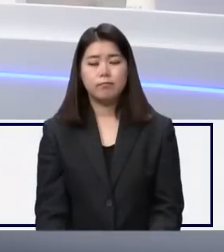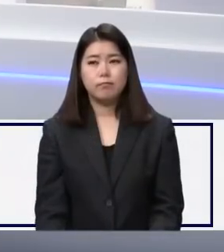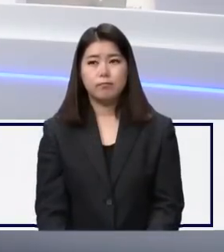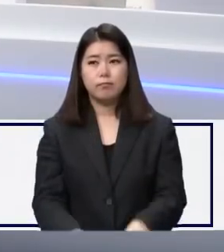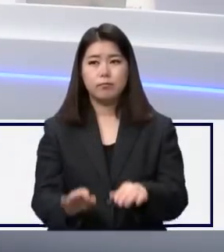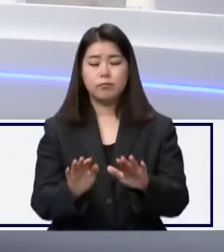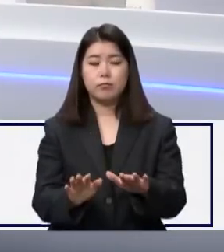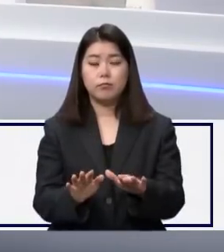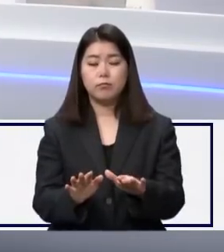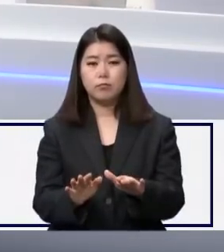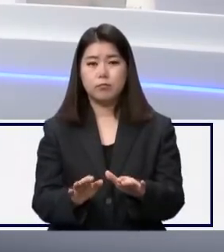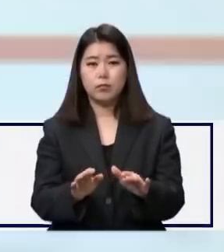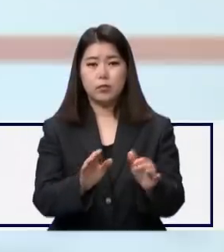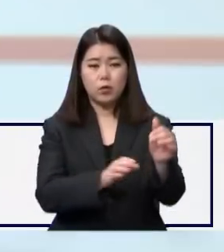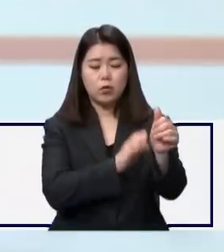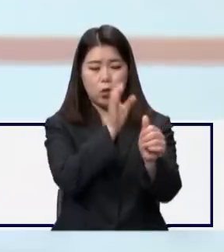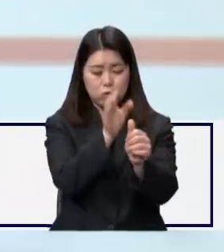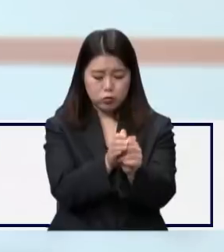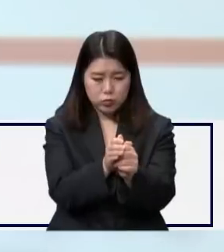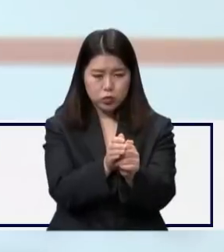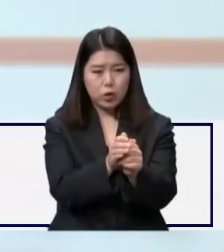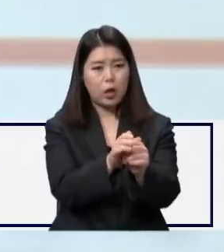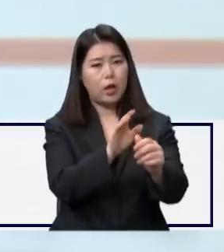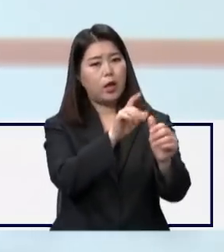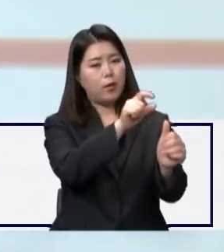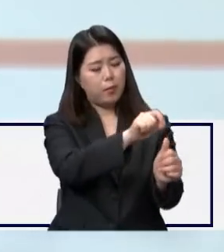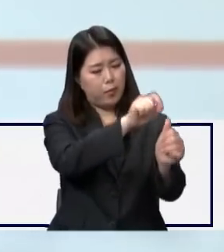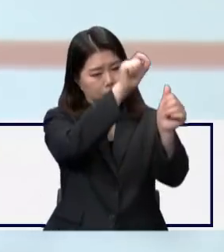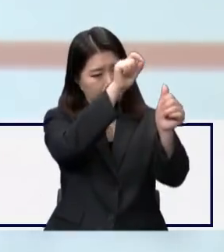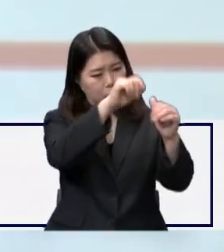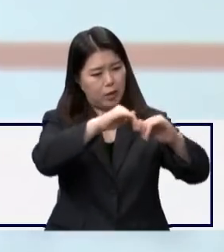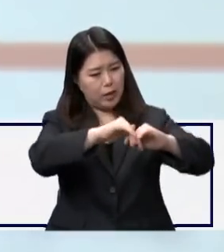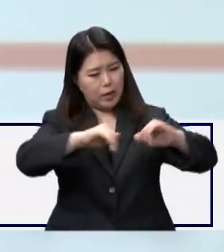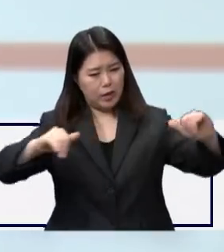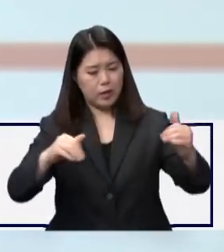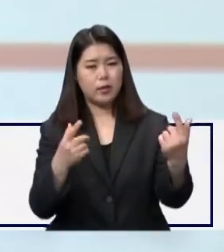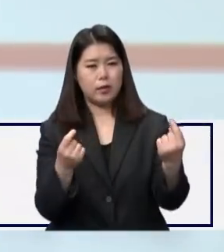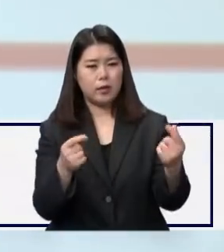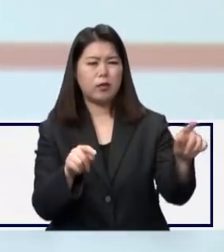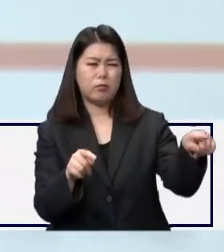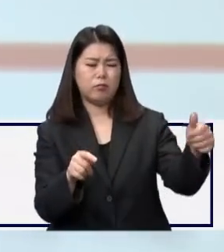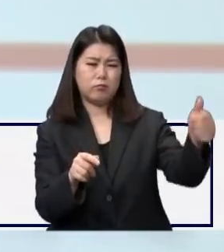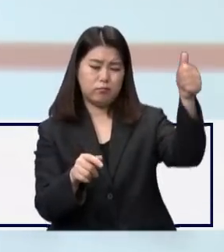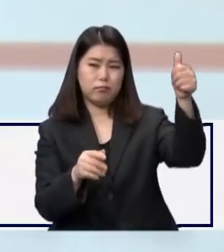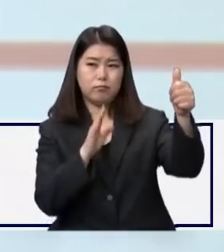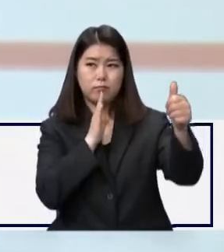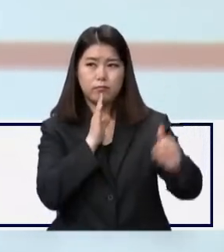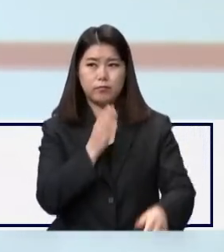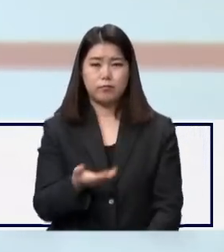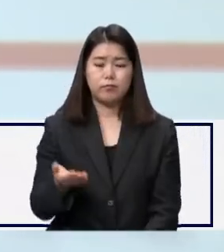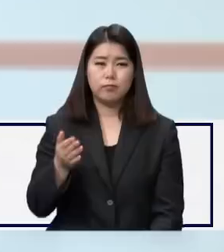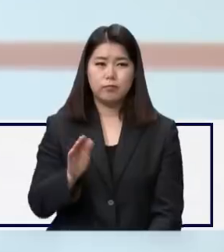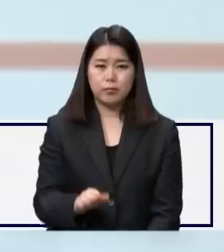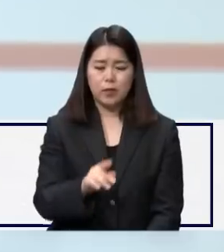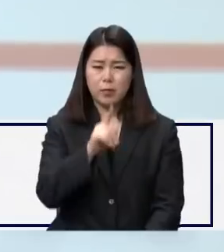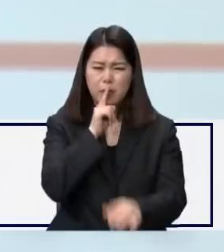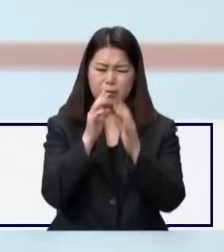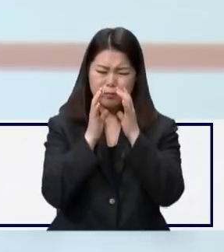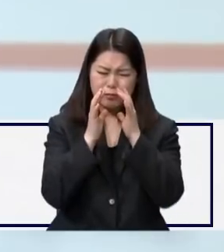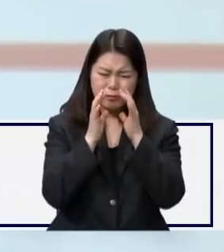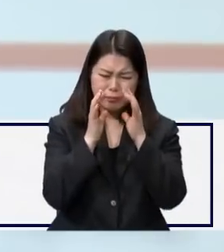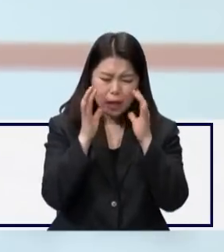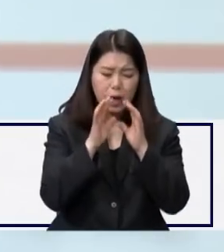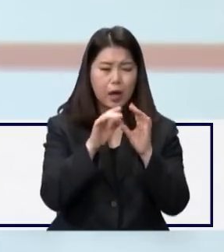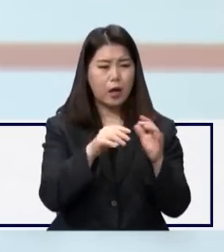문제는 선출 권력과 인명권력에는 당연히 정책 교과서에 보면은 선출 권력이 앞서는게 맞습니다 근데이 논란을 하고 있는